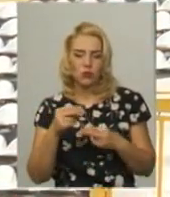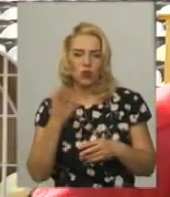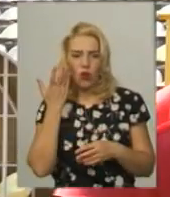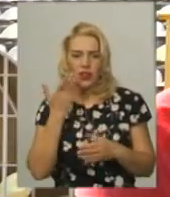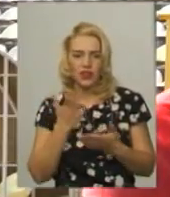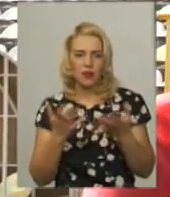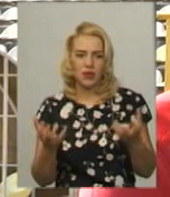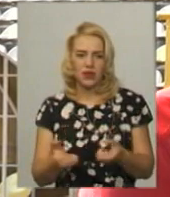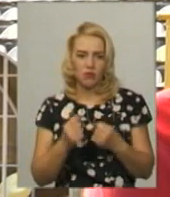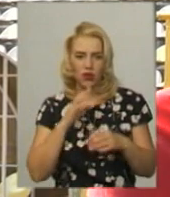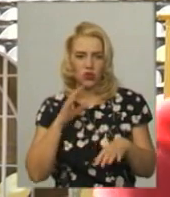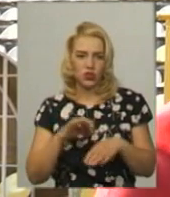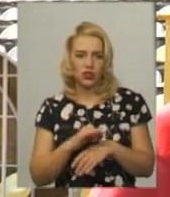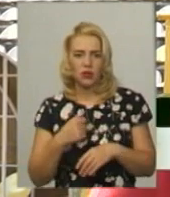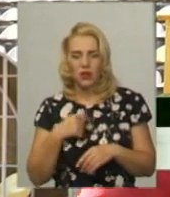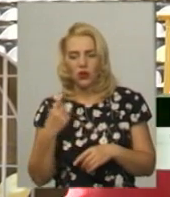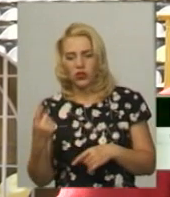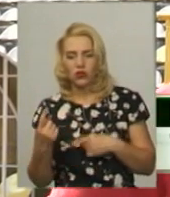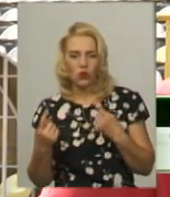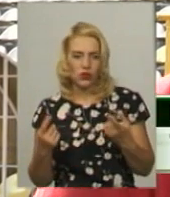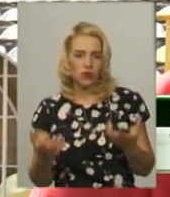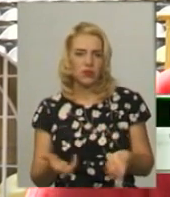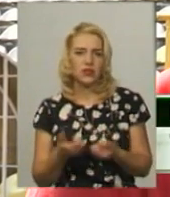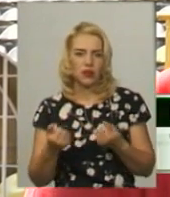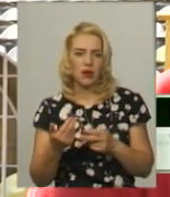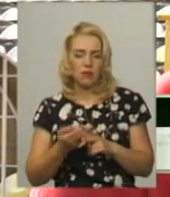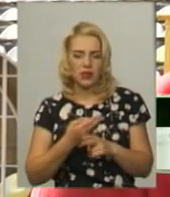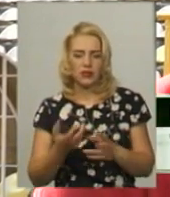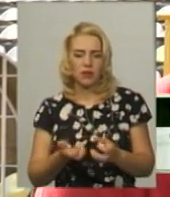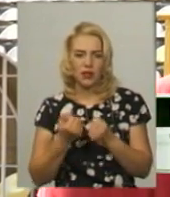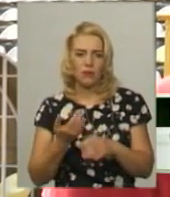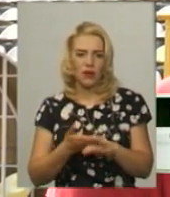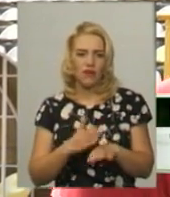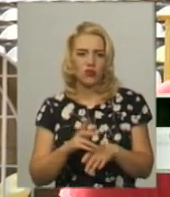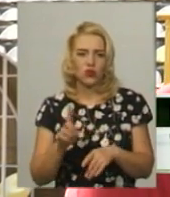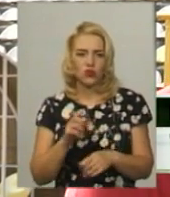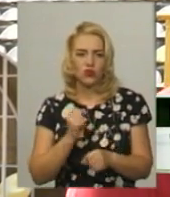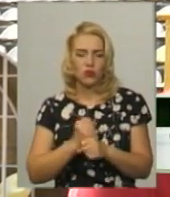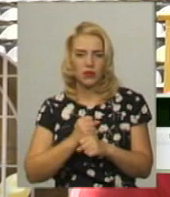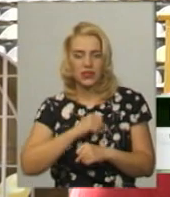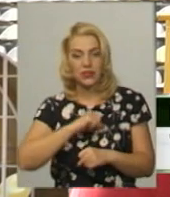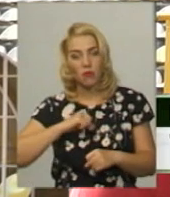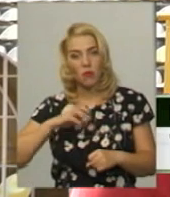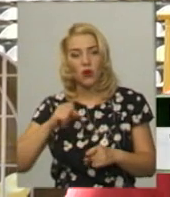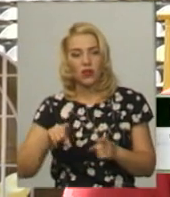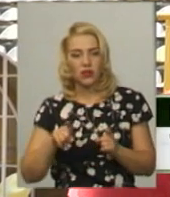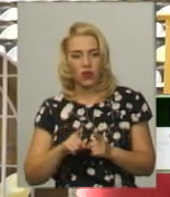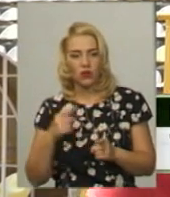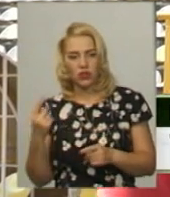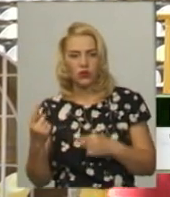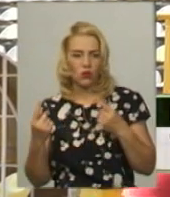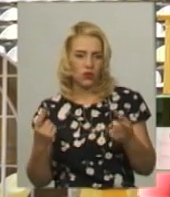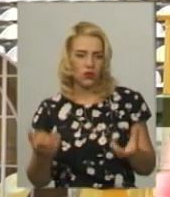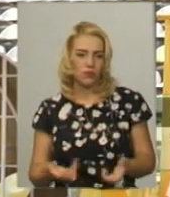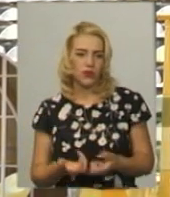дружини. Звичайно, один одного підтримуємо, тому що без такої підтримки дуже тяжко щось зробити самому, а так один одного